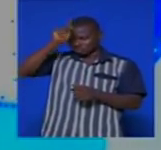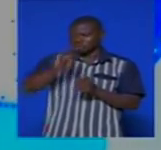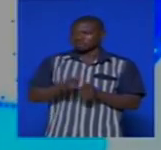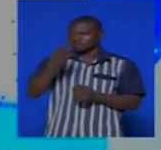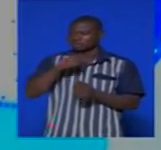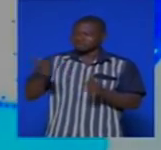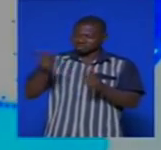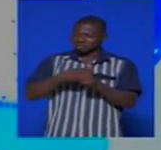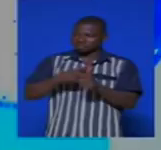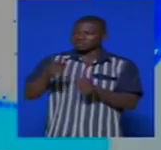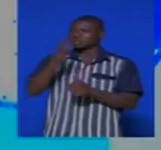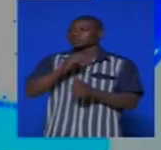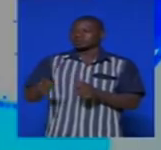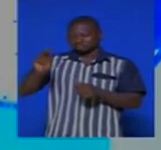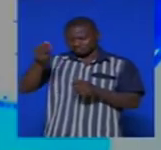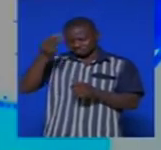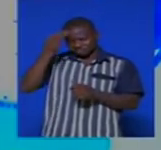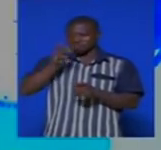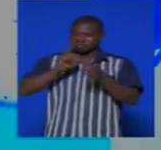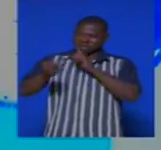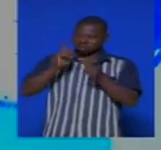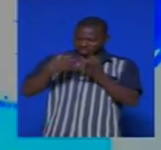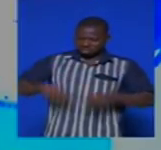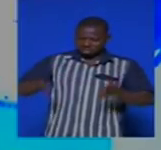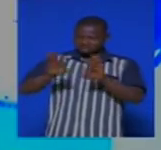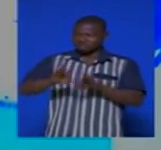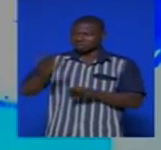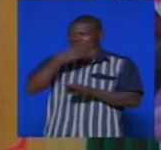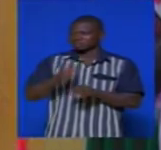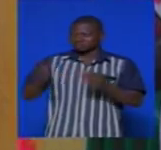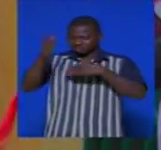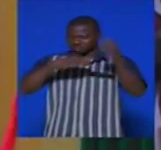ministre situe l'importance des dites infrastructures.